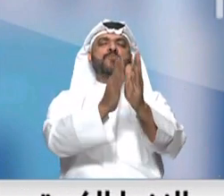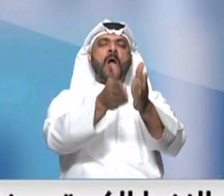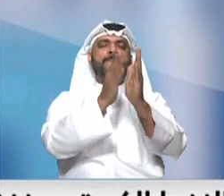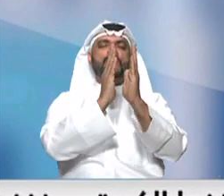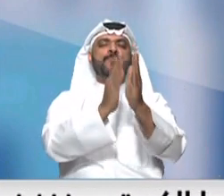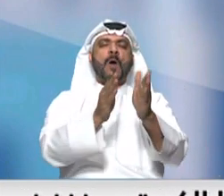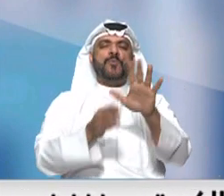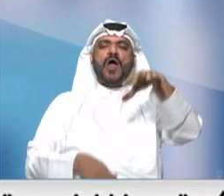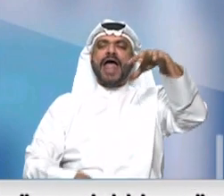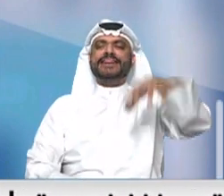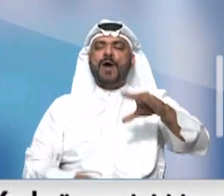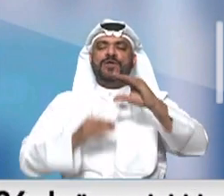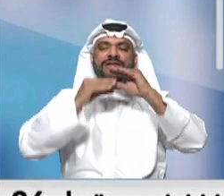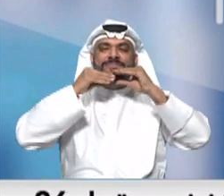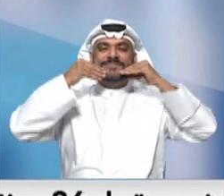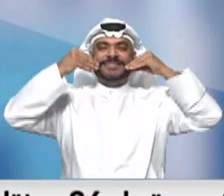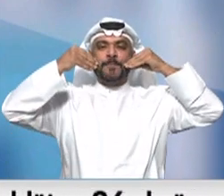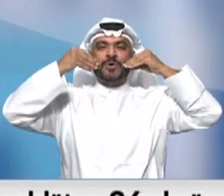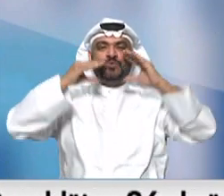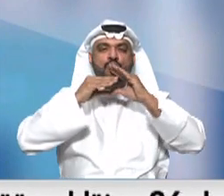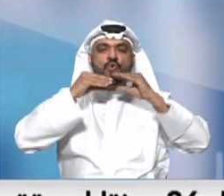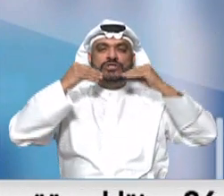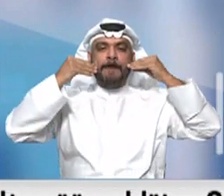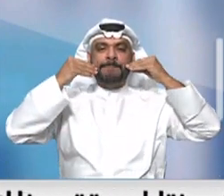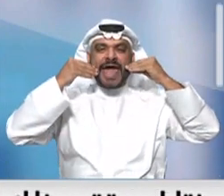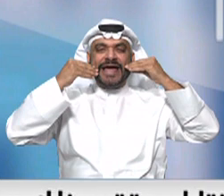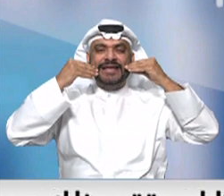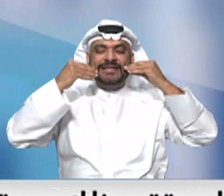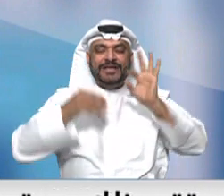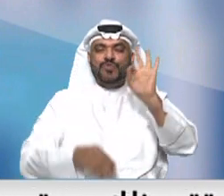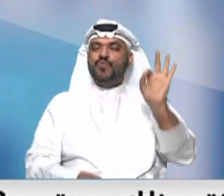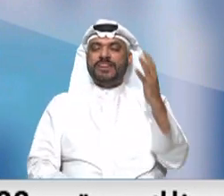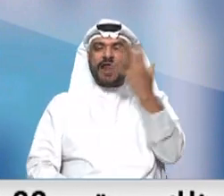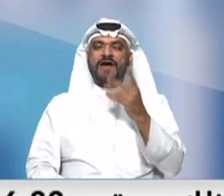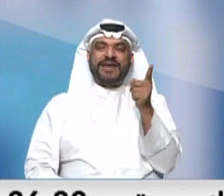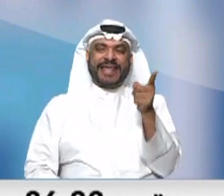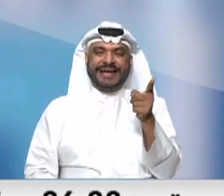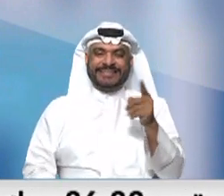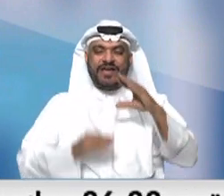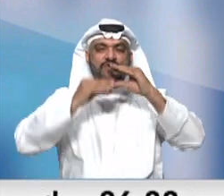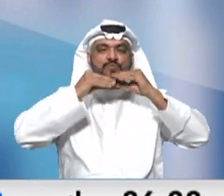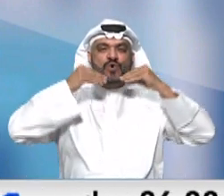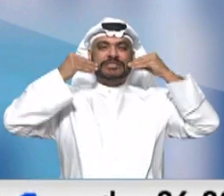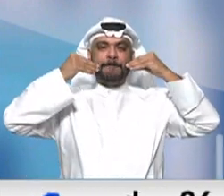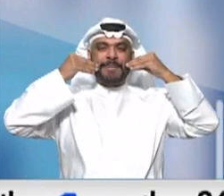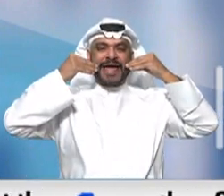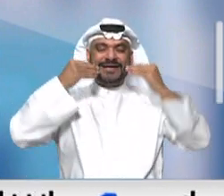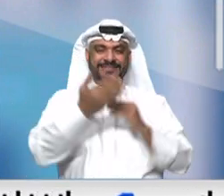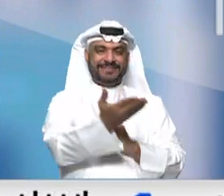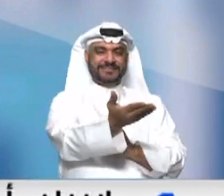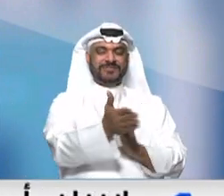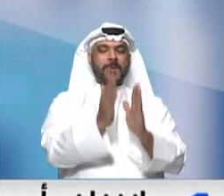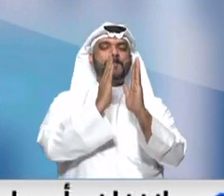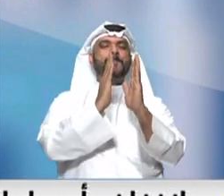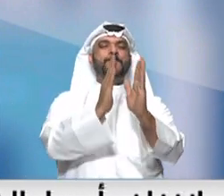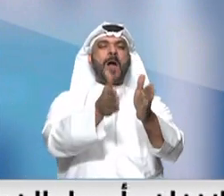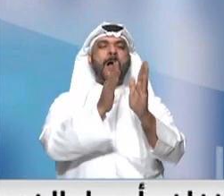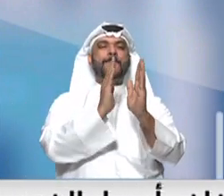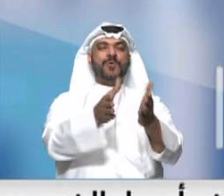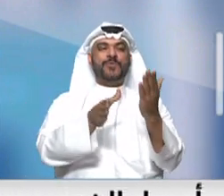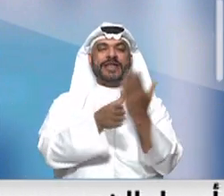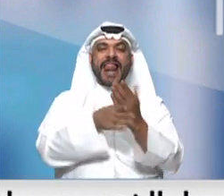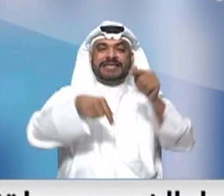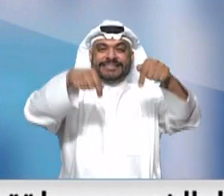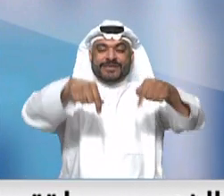فخامه الرئيس فيليب نيوسي رئيس جمهوريه موزمبيق الصديقه عبر فيها سموه حفظه الله عن خالص